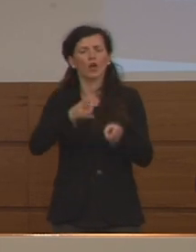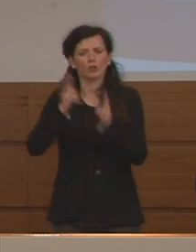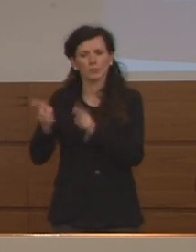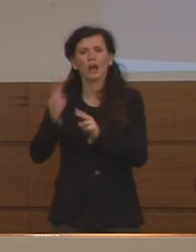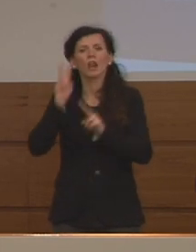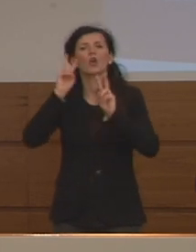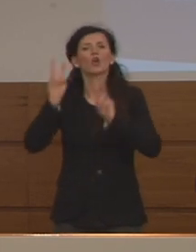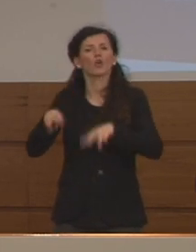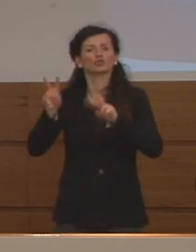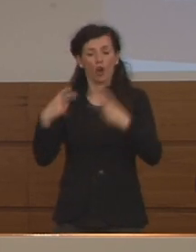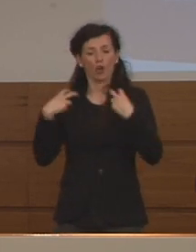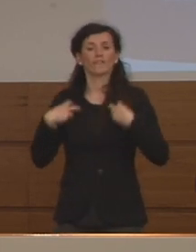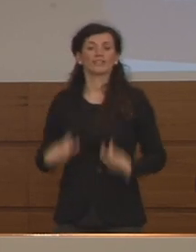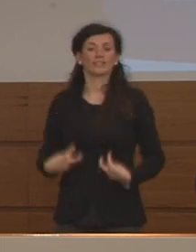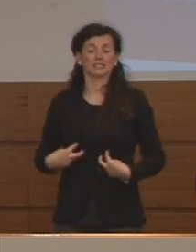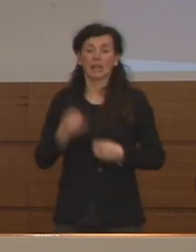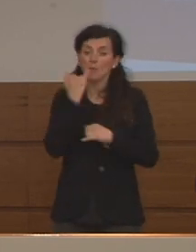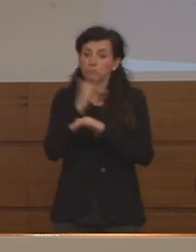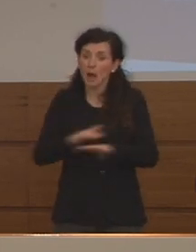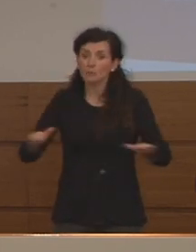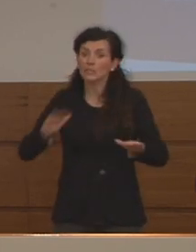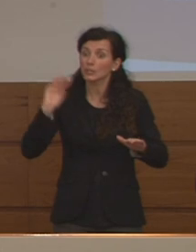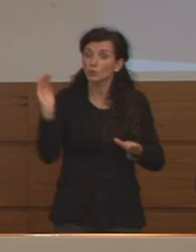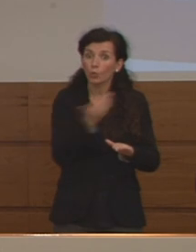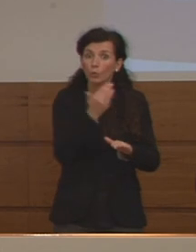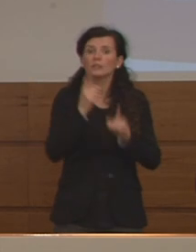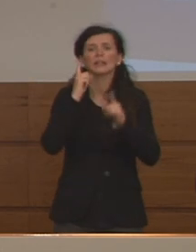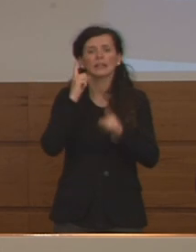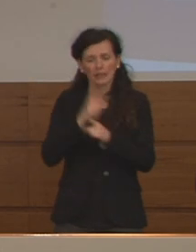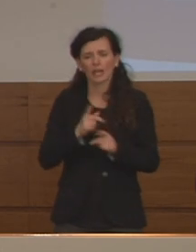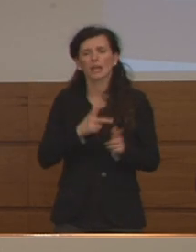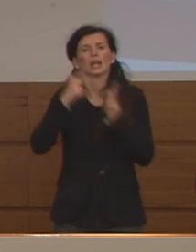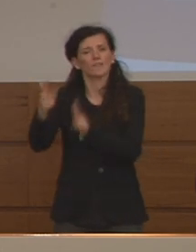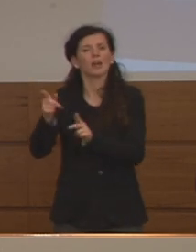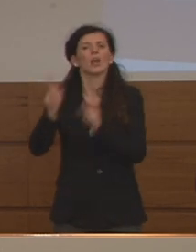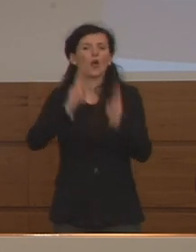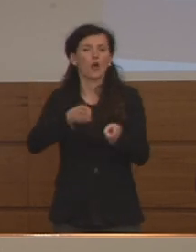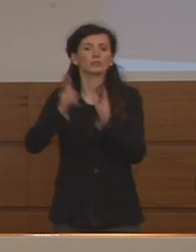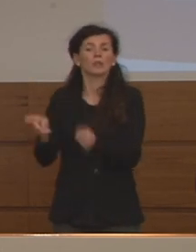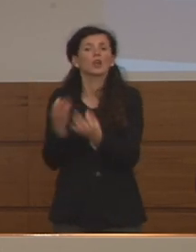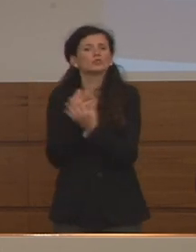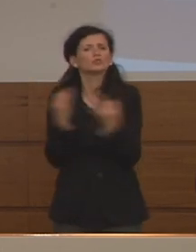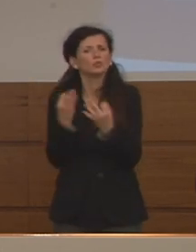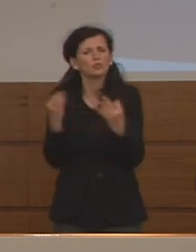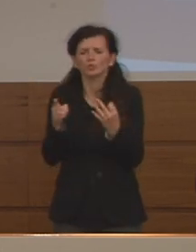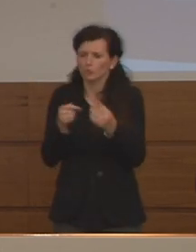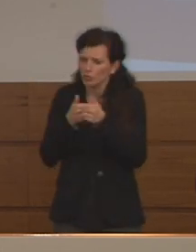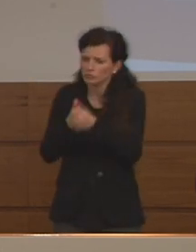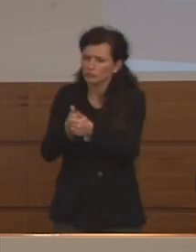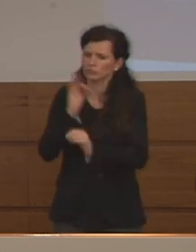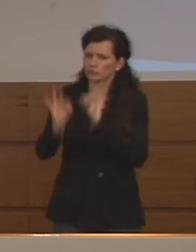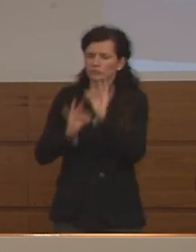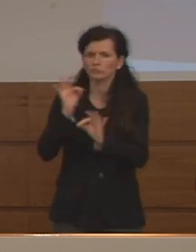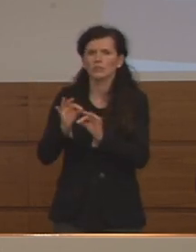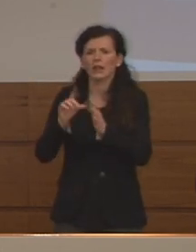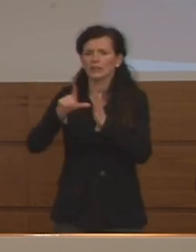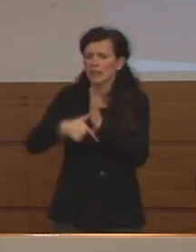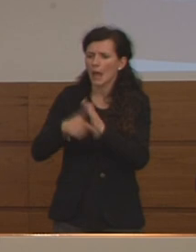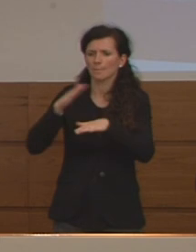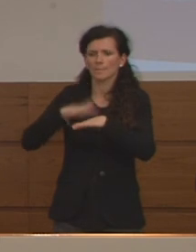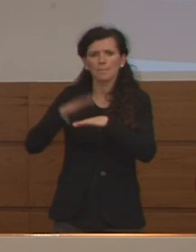vedi tutti i bambini devono essere portati in ospedale perché è giusto che facciano tutte le cose nei tempi e nei modi